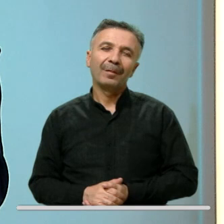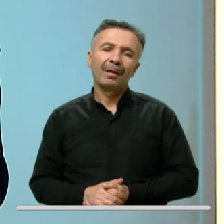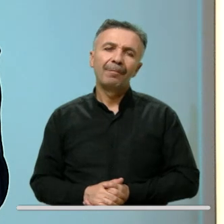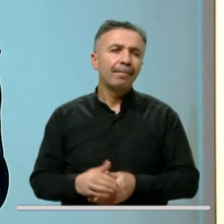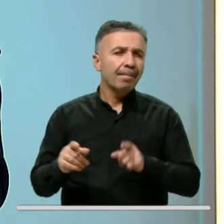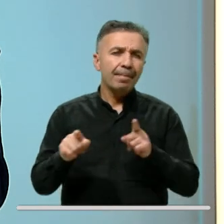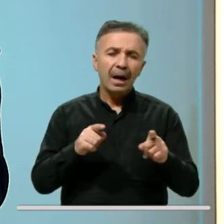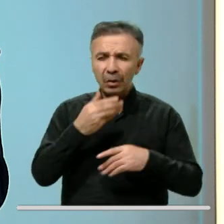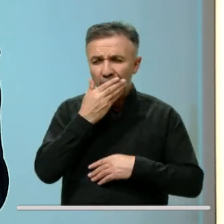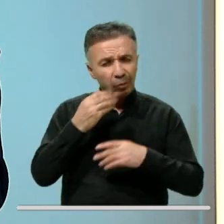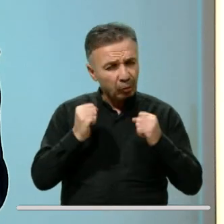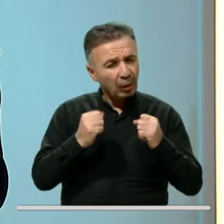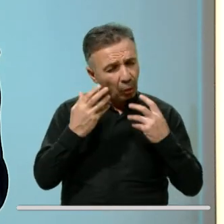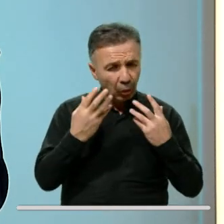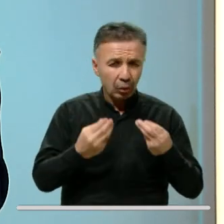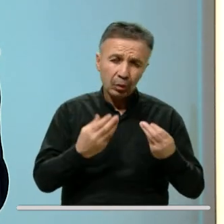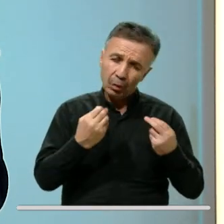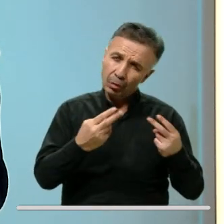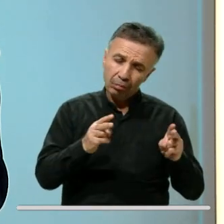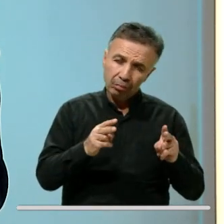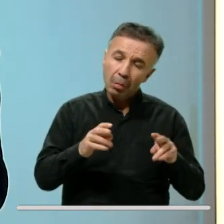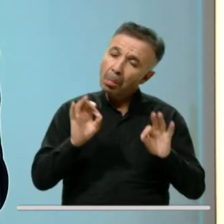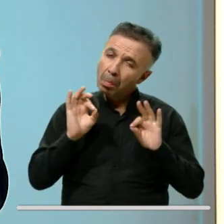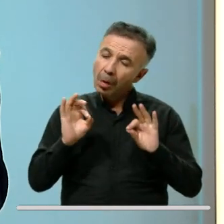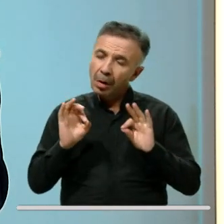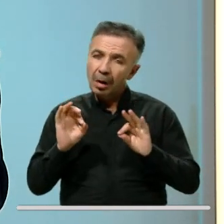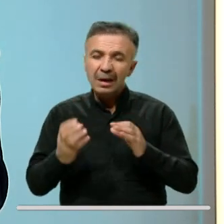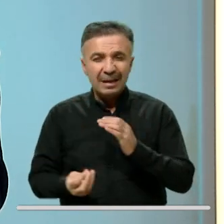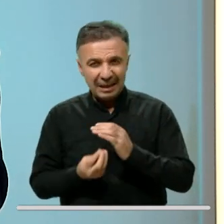Hangi oruç olursa olsun muhakkak